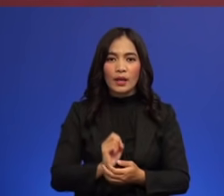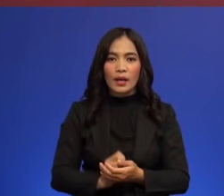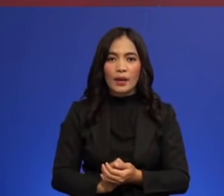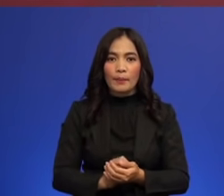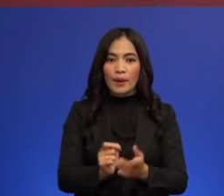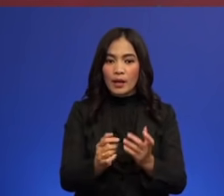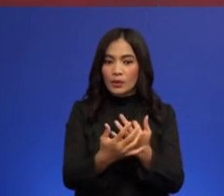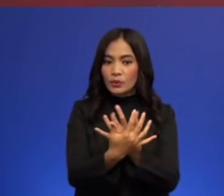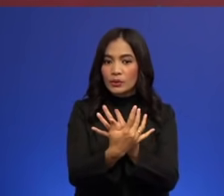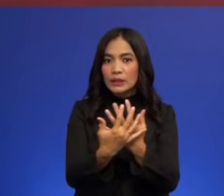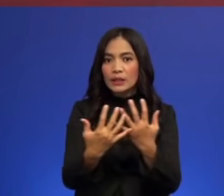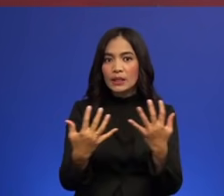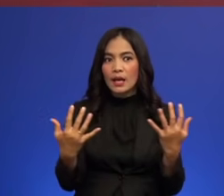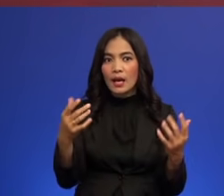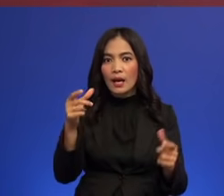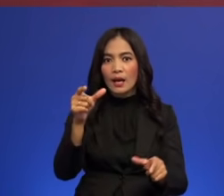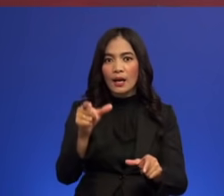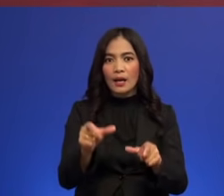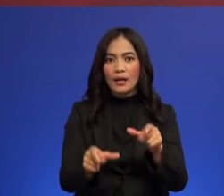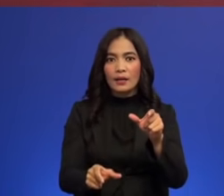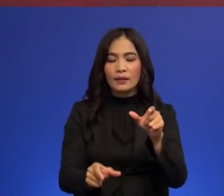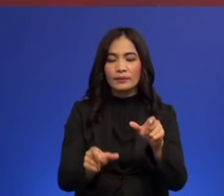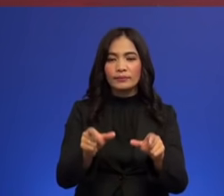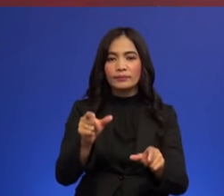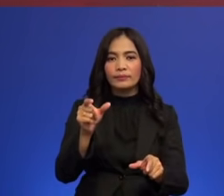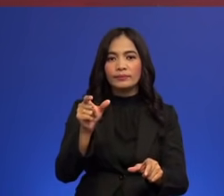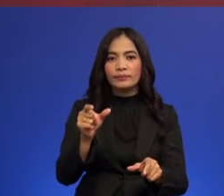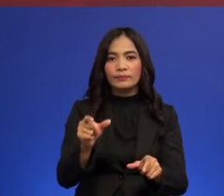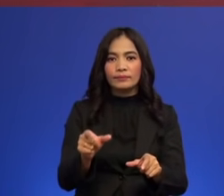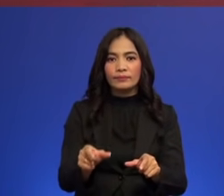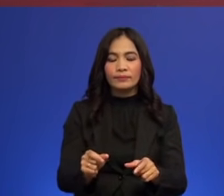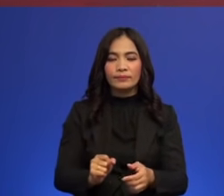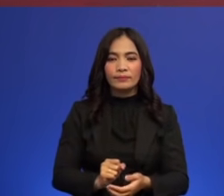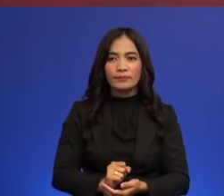umur manusia.